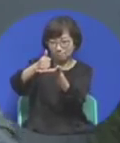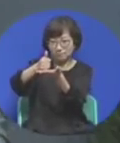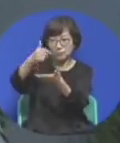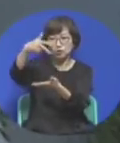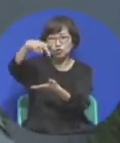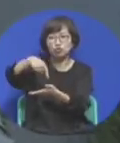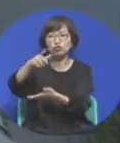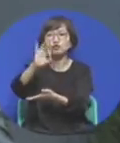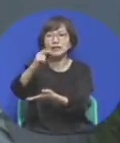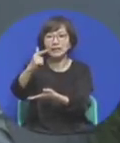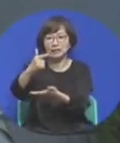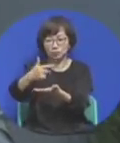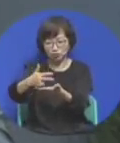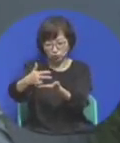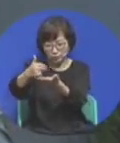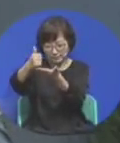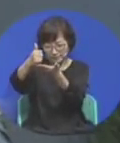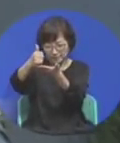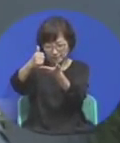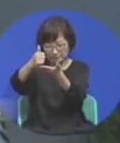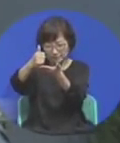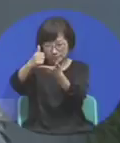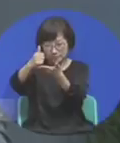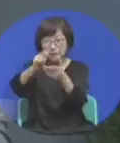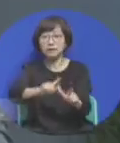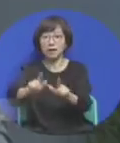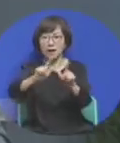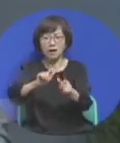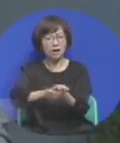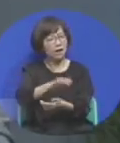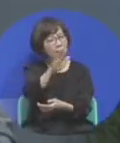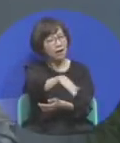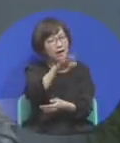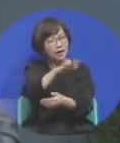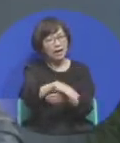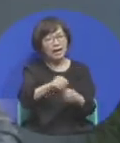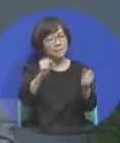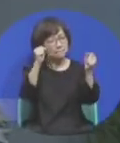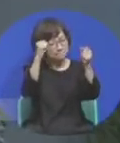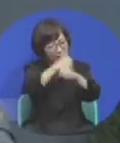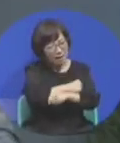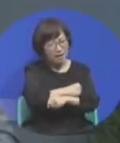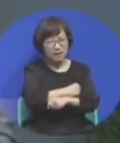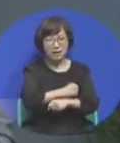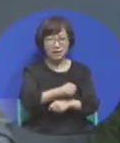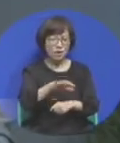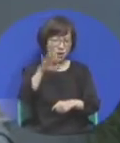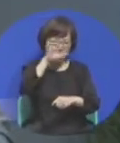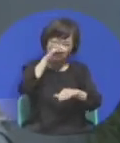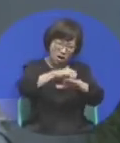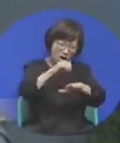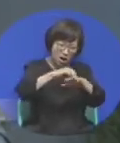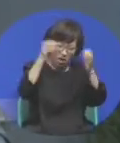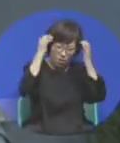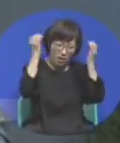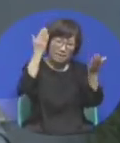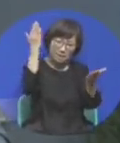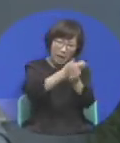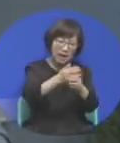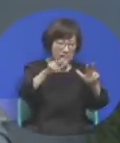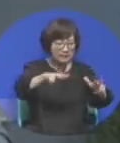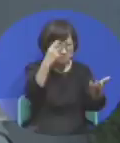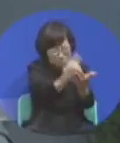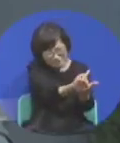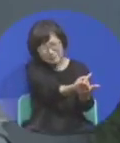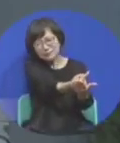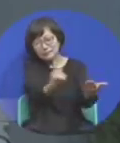지금 당장 나오라는 겁니다. They have no choice but to fail, and God is telling us, come on, immediately. 수행이 필요 없어요. 나오라는 겁니다. You don't need to do all those other things.